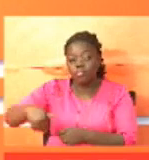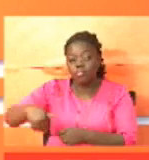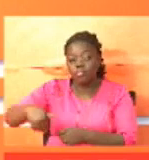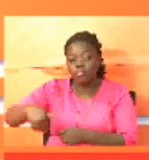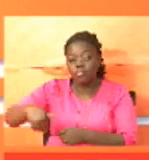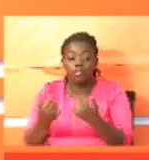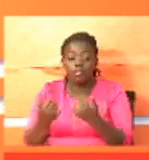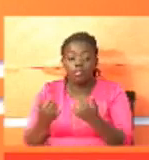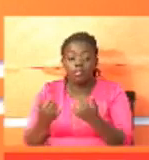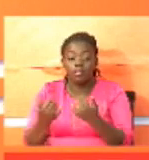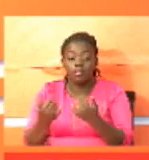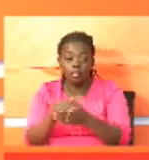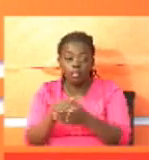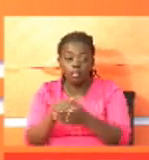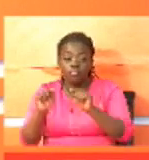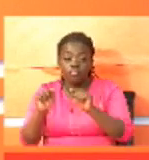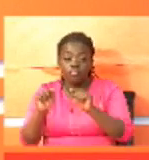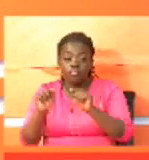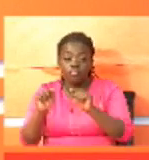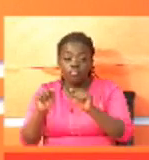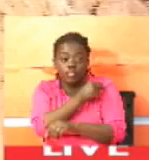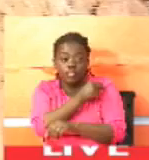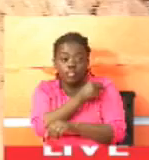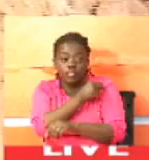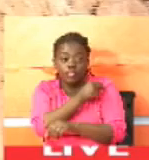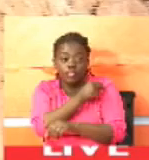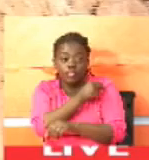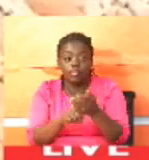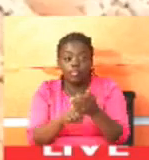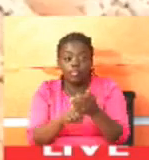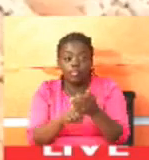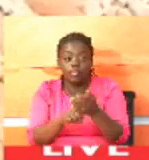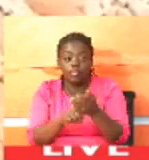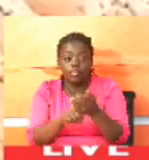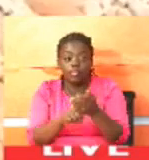mu ddwaliro okufuna obujjanjabi.